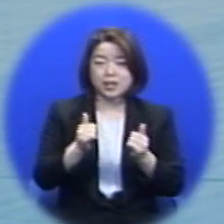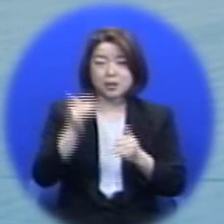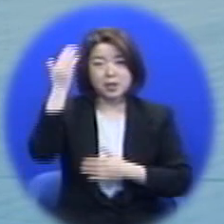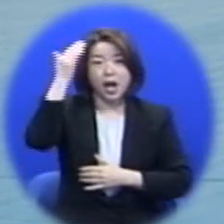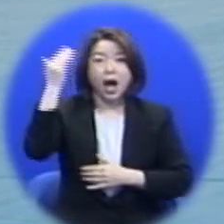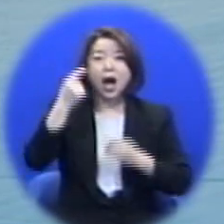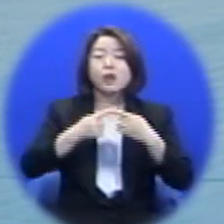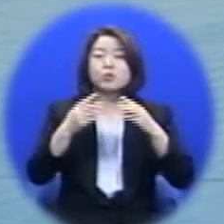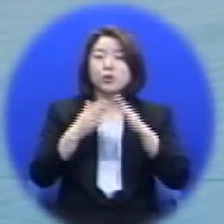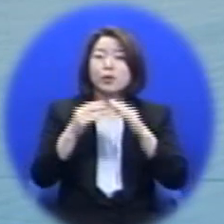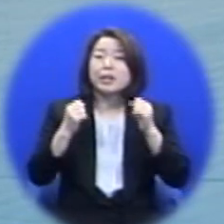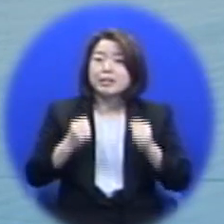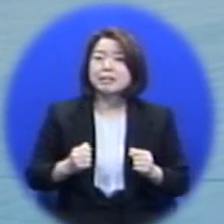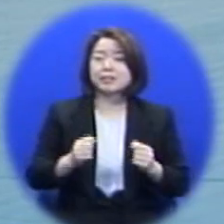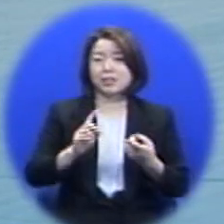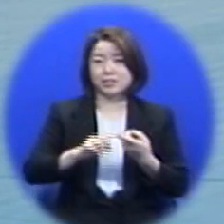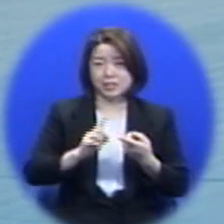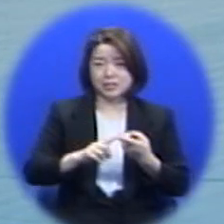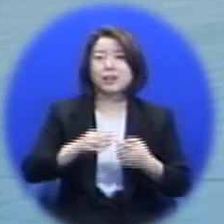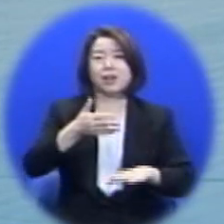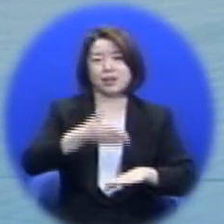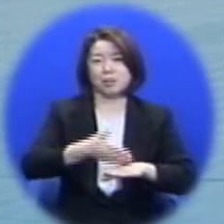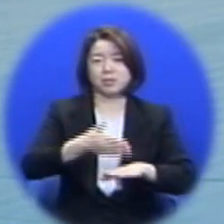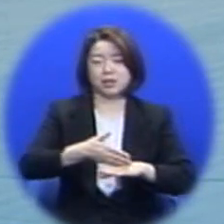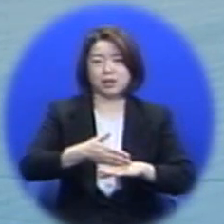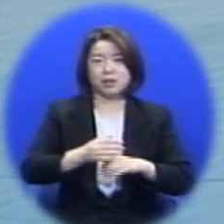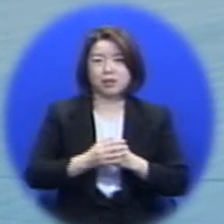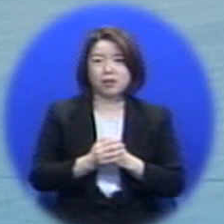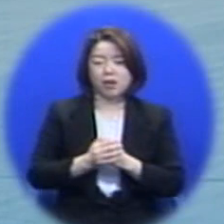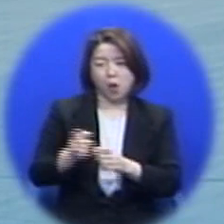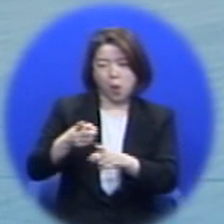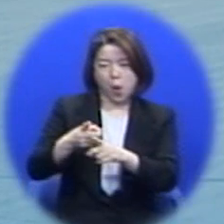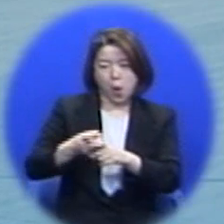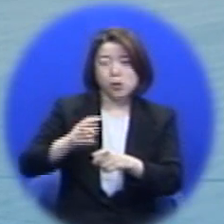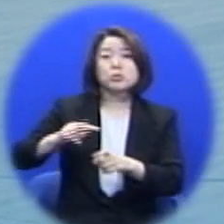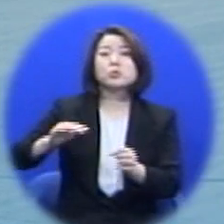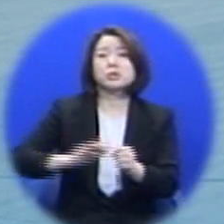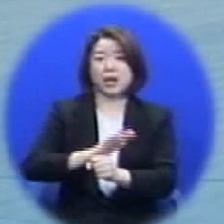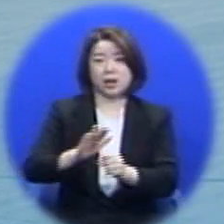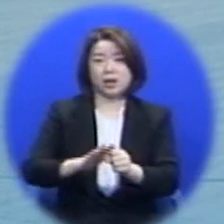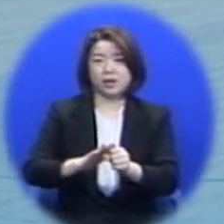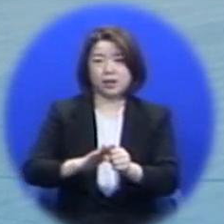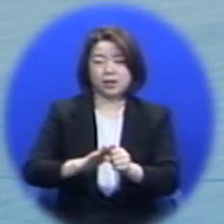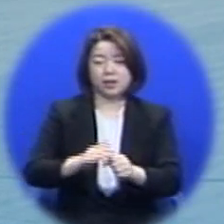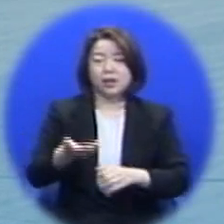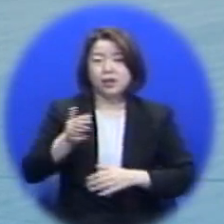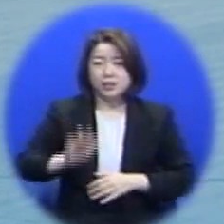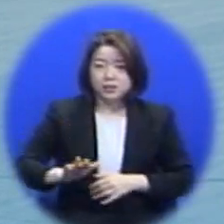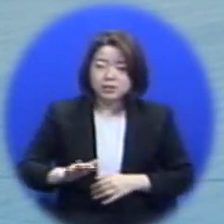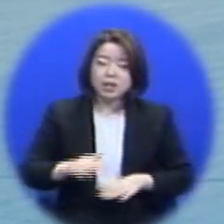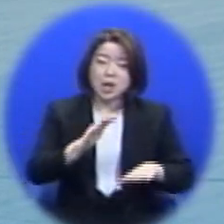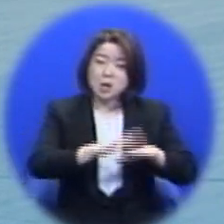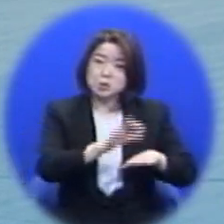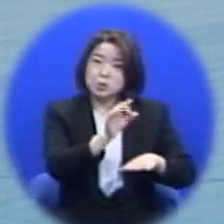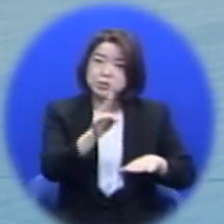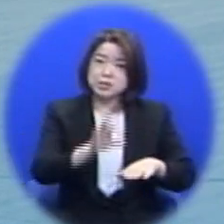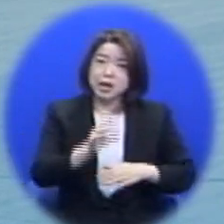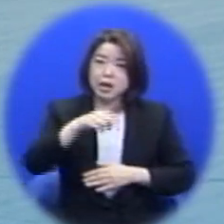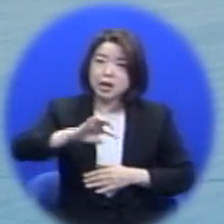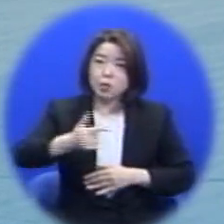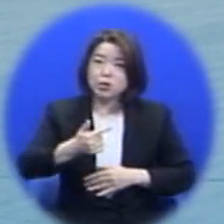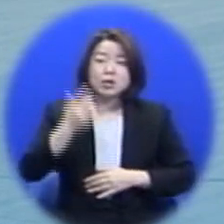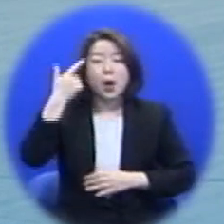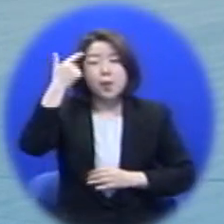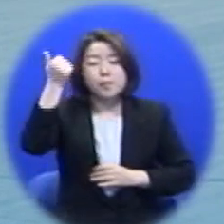자체가 너무 고마운 거죠. 원수도 사랑하신 분. 그런데 여러분, 손양원 목사님만 원수